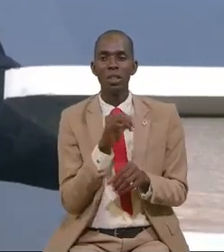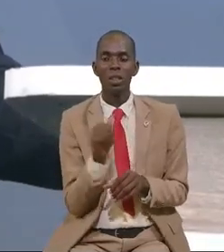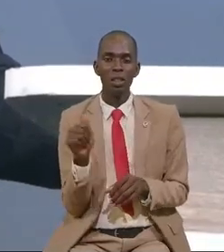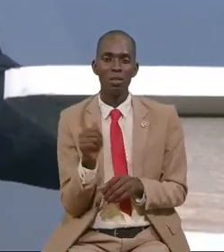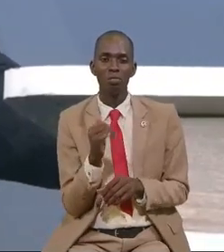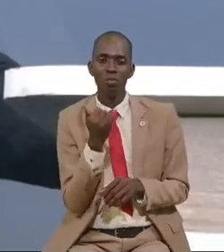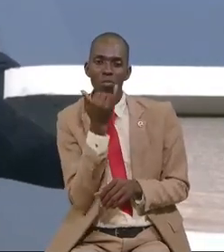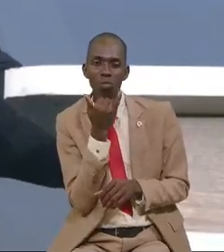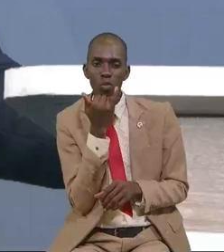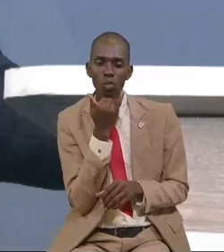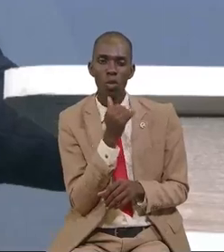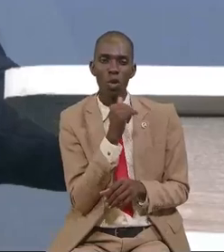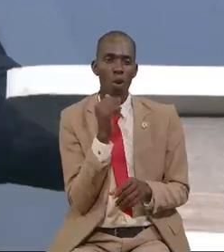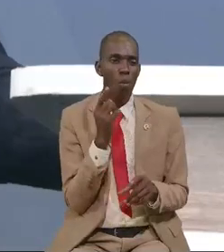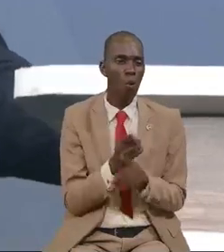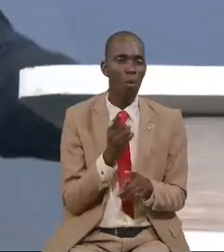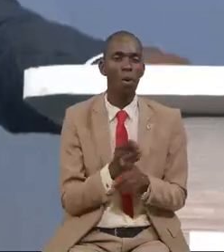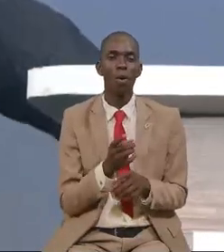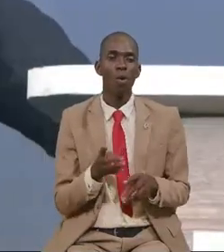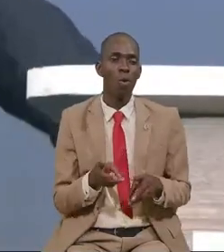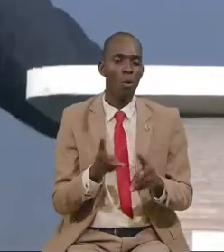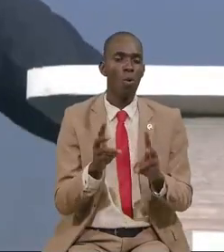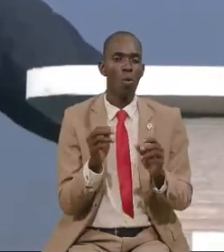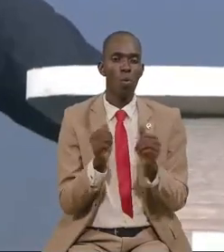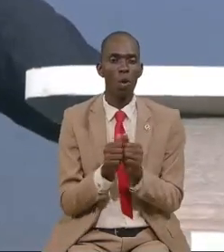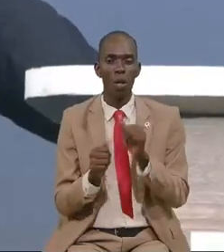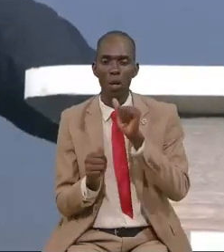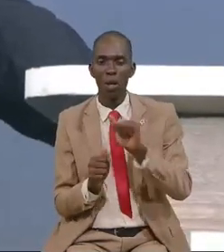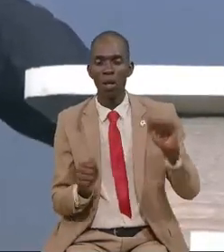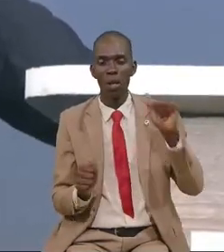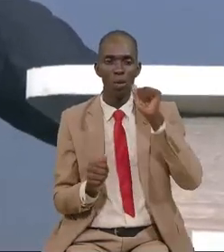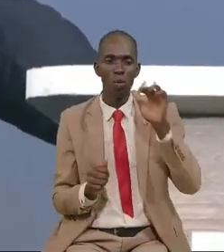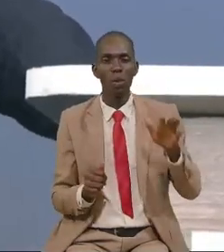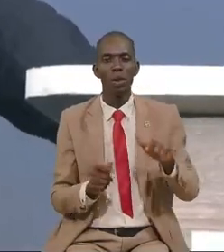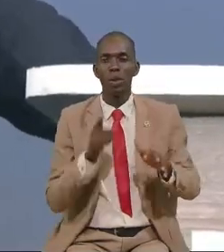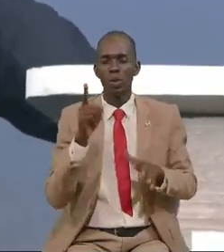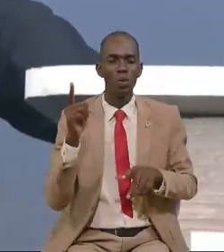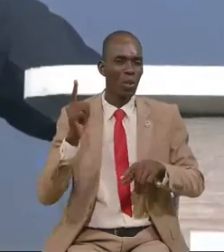marchant de façon illégale, illicite avec une femme. Ah,